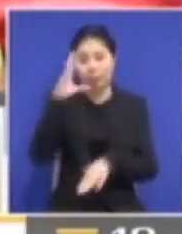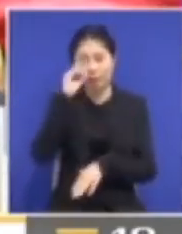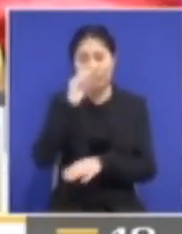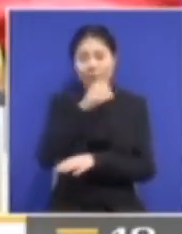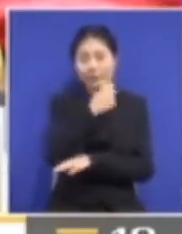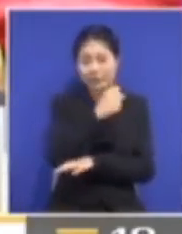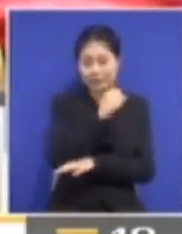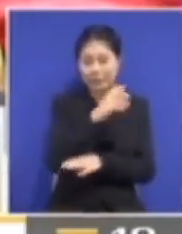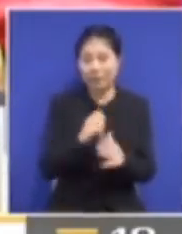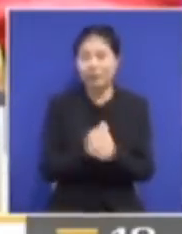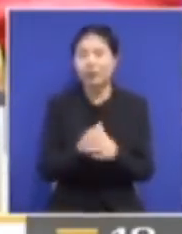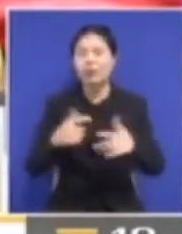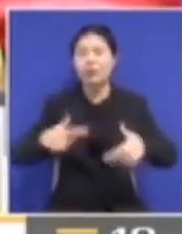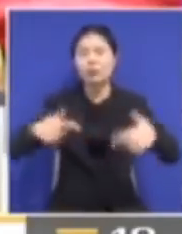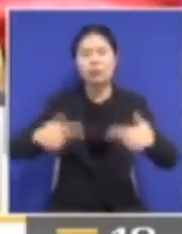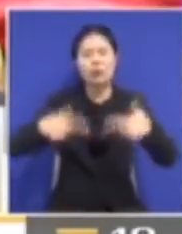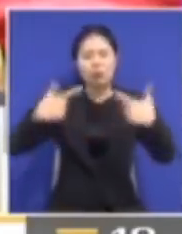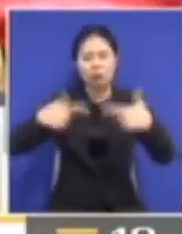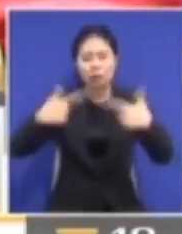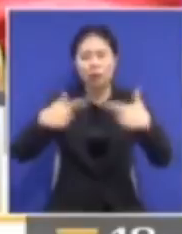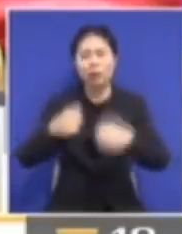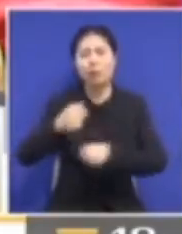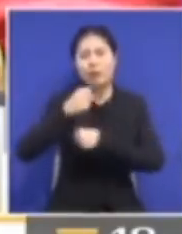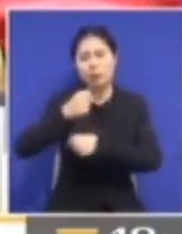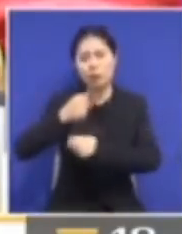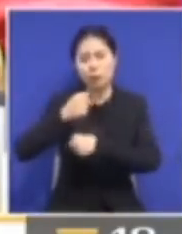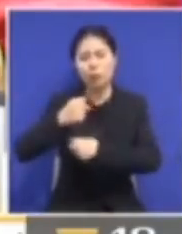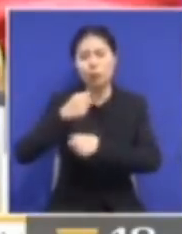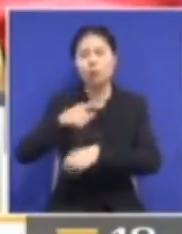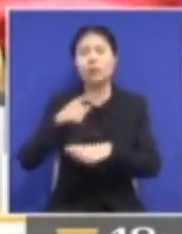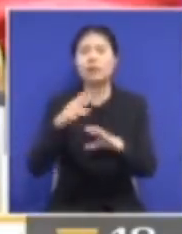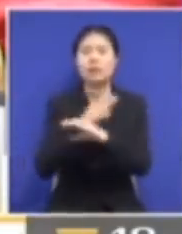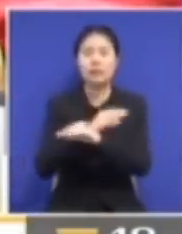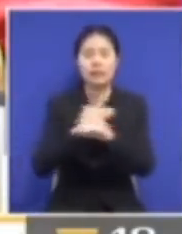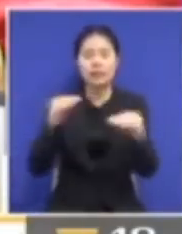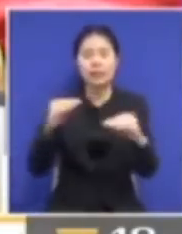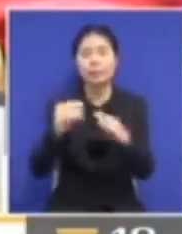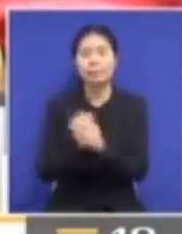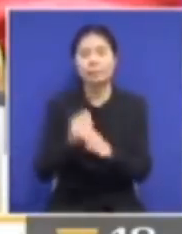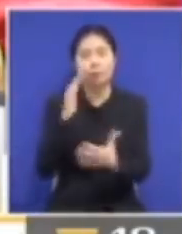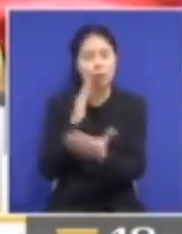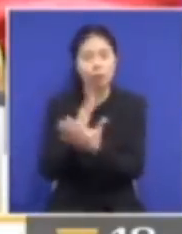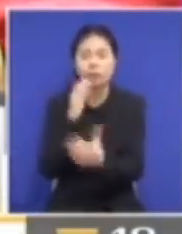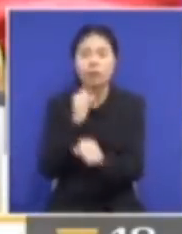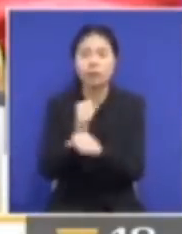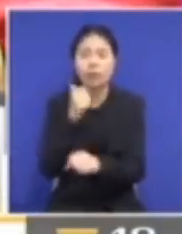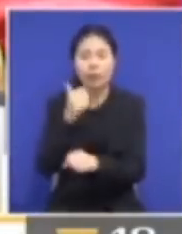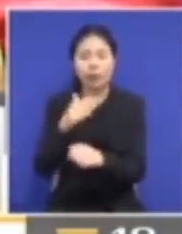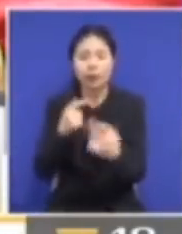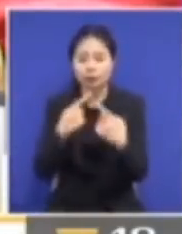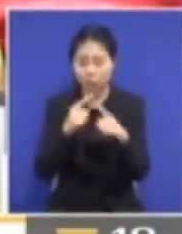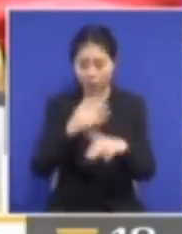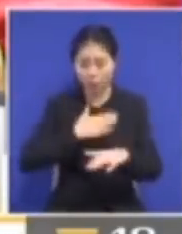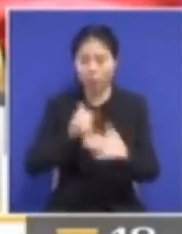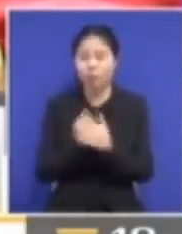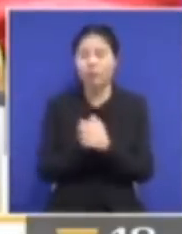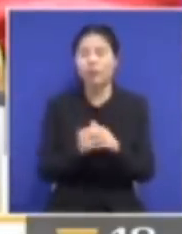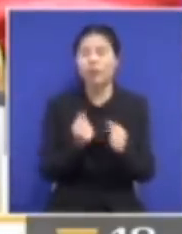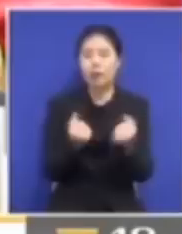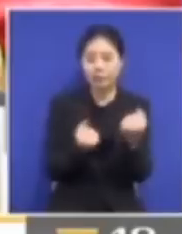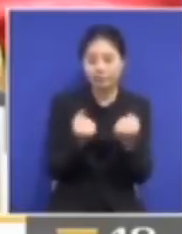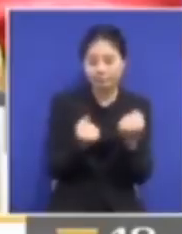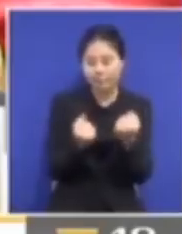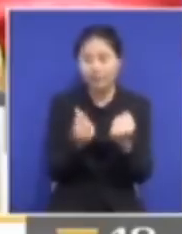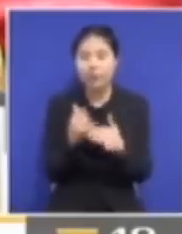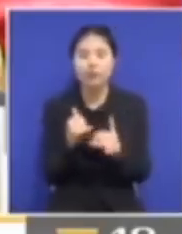งบได้ผมต้องไปกับคนขับรถแค่2คนนั่นเองนะครับดูสถานการณ์เสร็จผมจัดการเรียบร้อยหมด